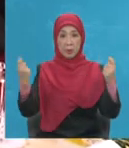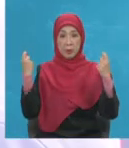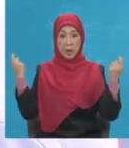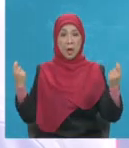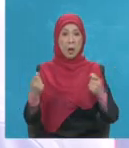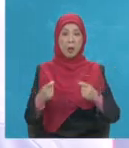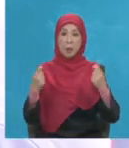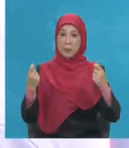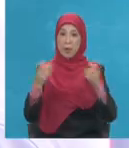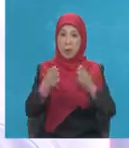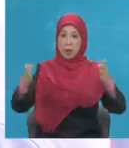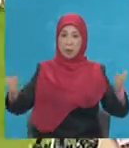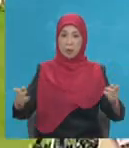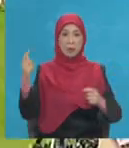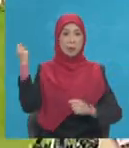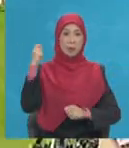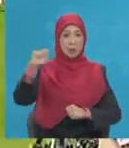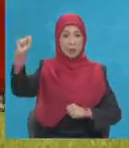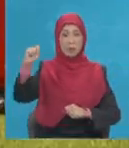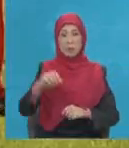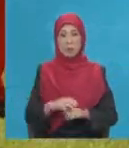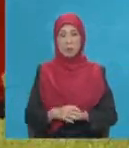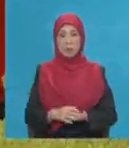Perhimpunan Agong Sambutan Hari Kebangsaan.